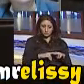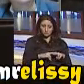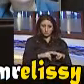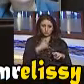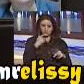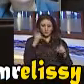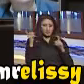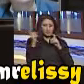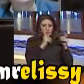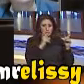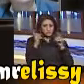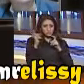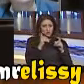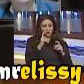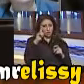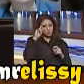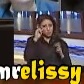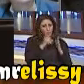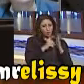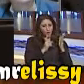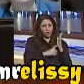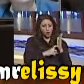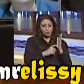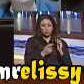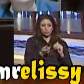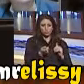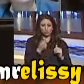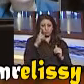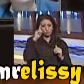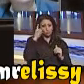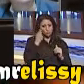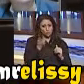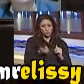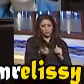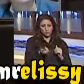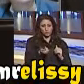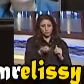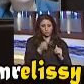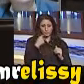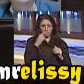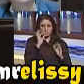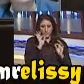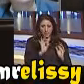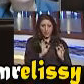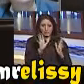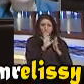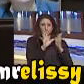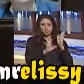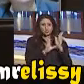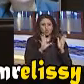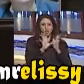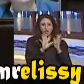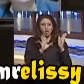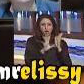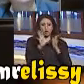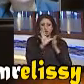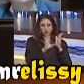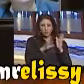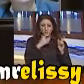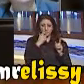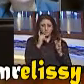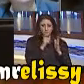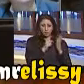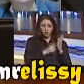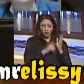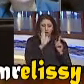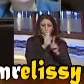في عملية صراع قانوني، لأنه الشرعية الباقية للنظام هي الشرعية القانونية، أما الشرعية